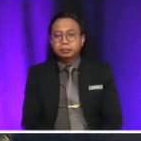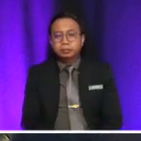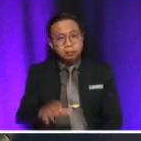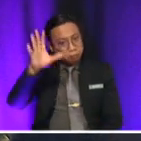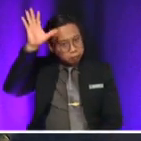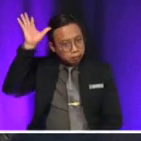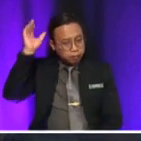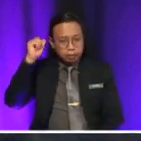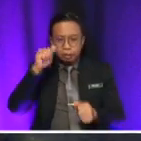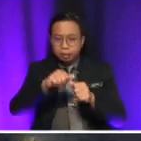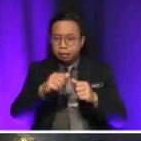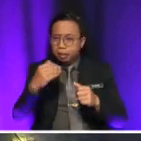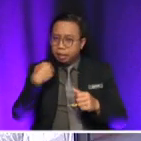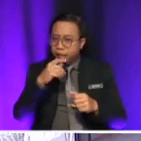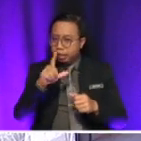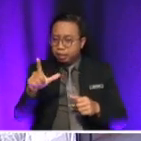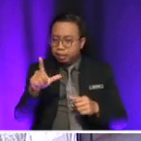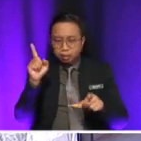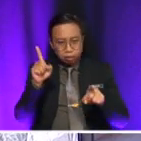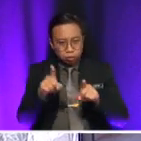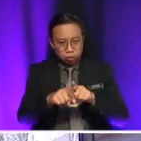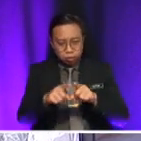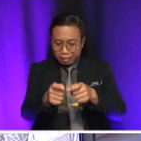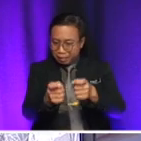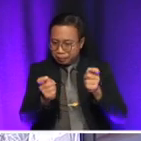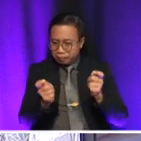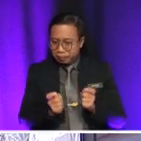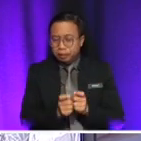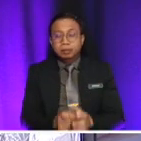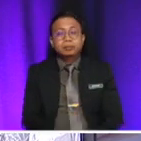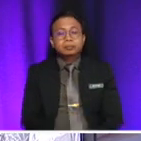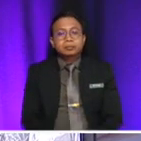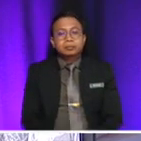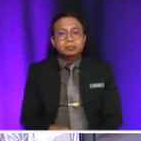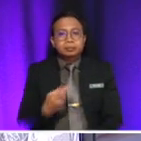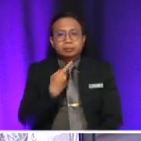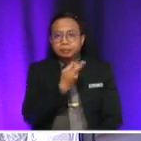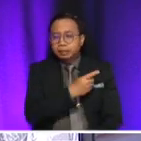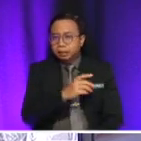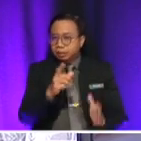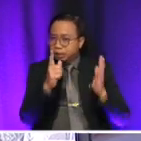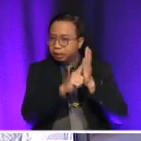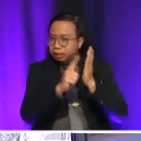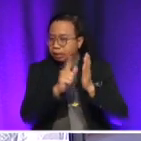adalah penentuan sempat dan jadi kita tambah